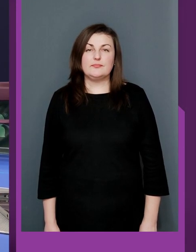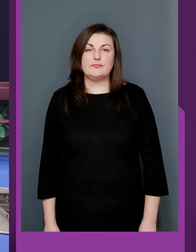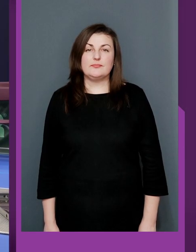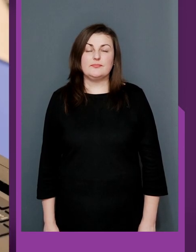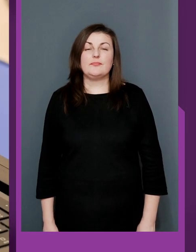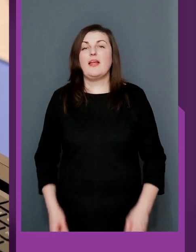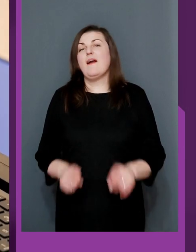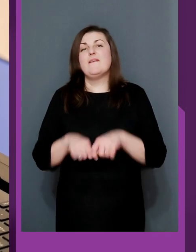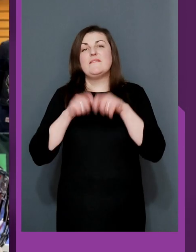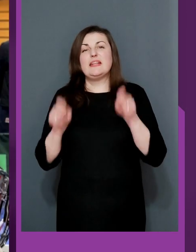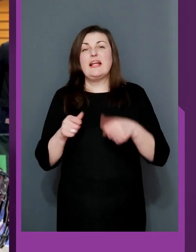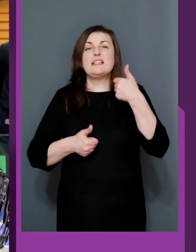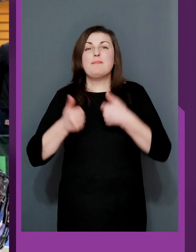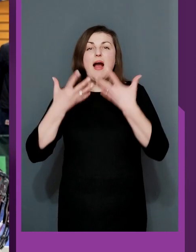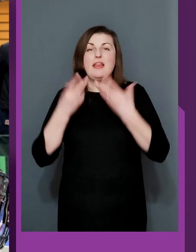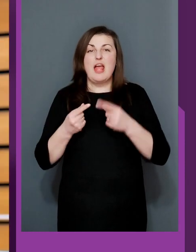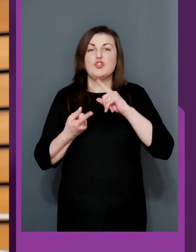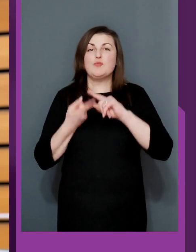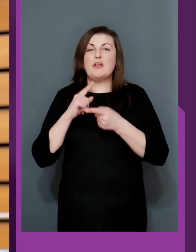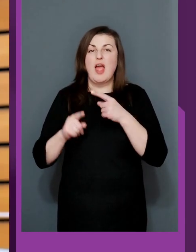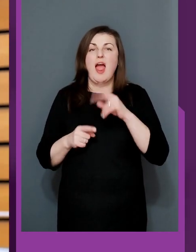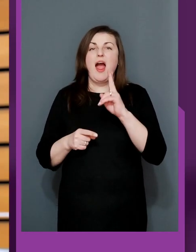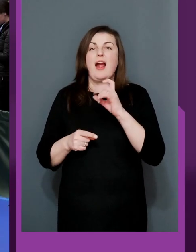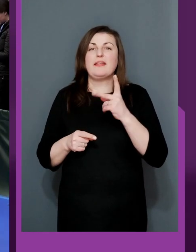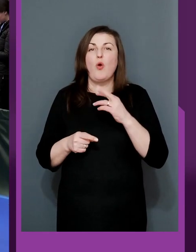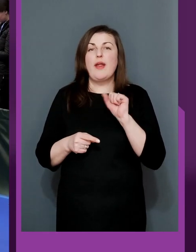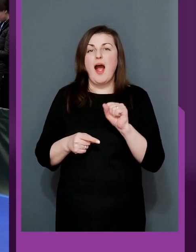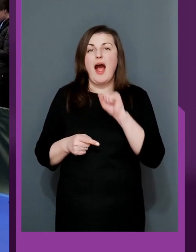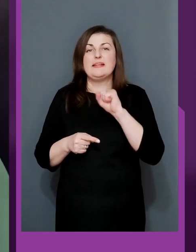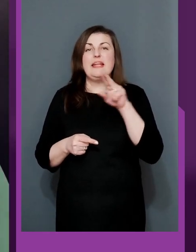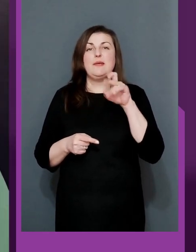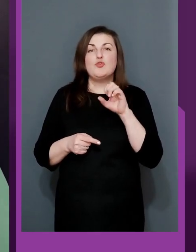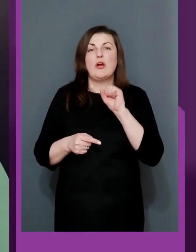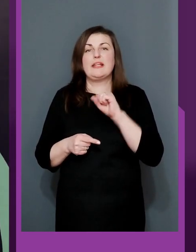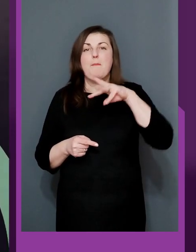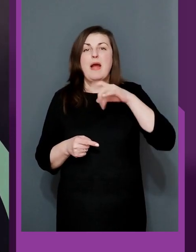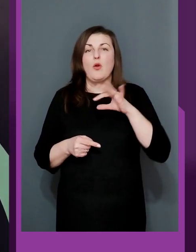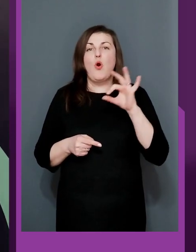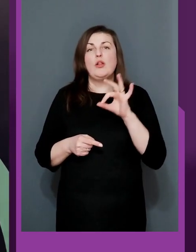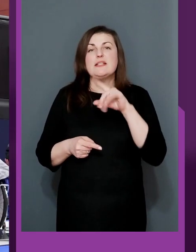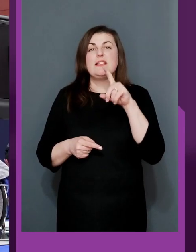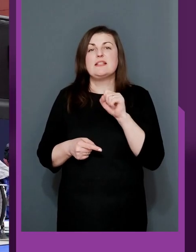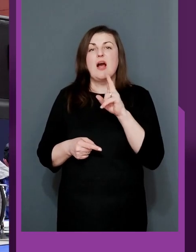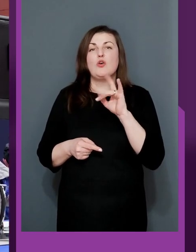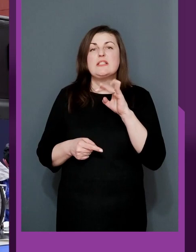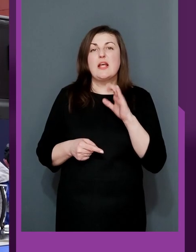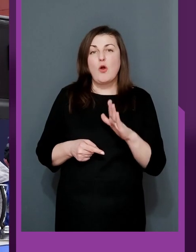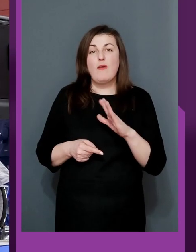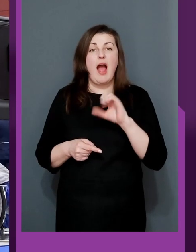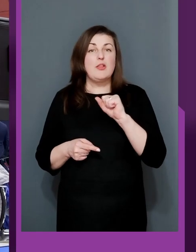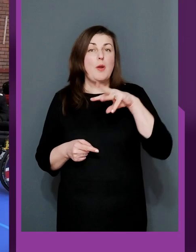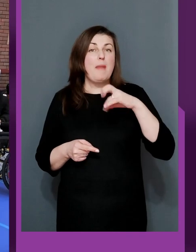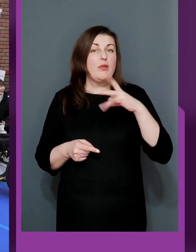Ігор відкрили змагальний день шпажисти категорії А Андрій дедимчук Артем Манько та Олексій закусилов